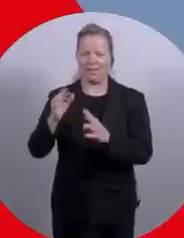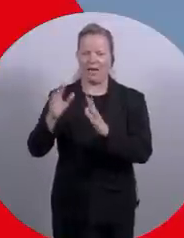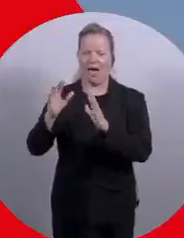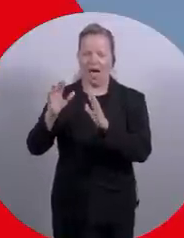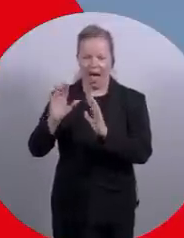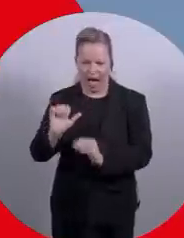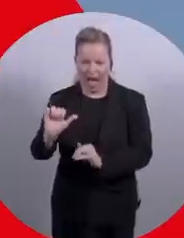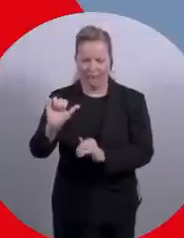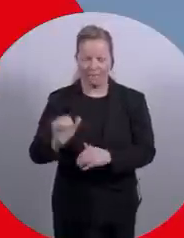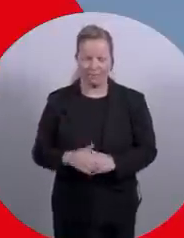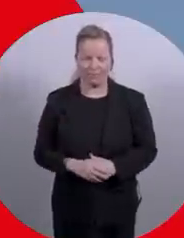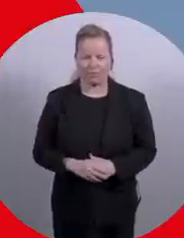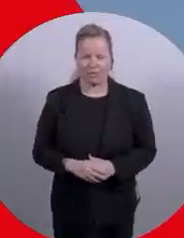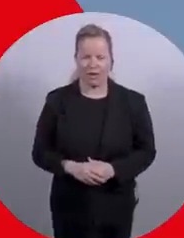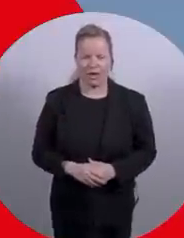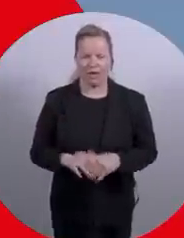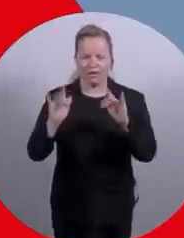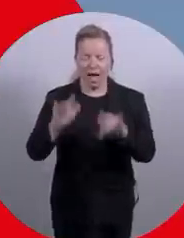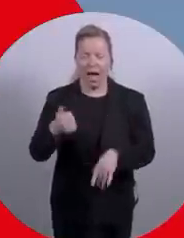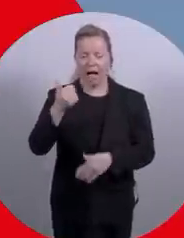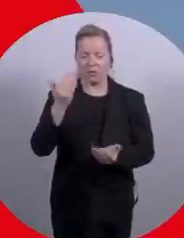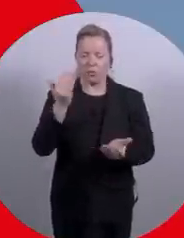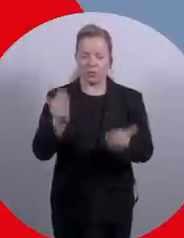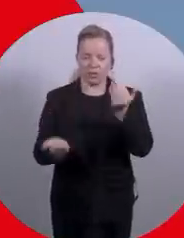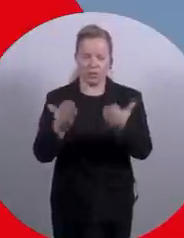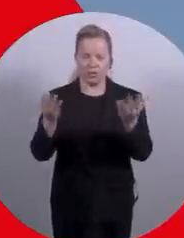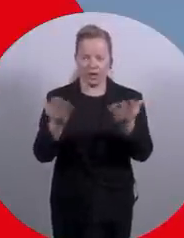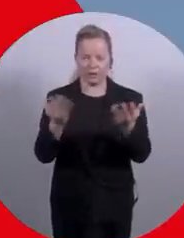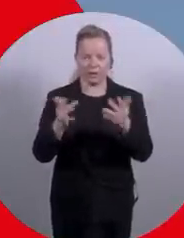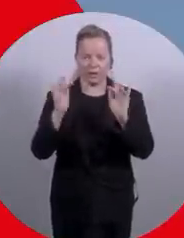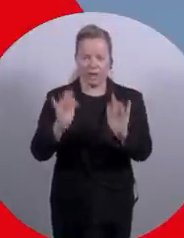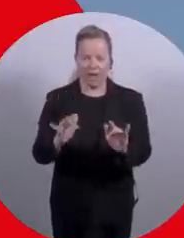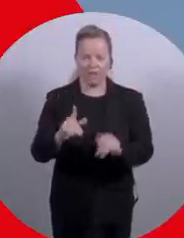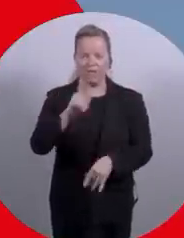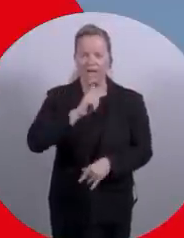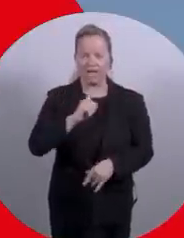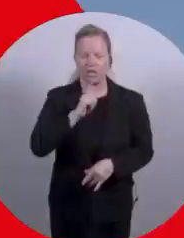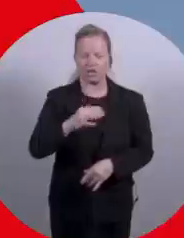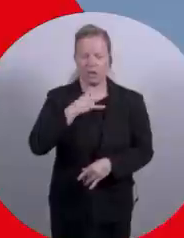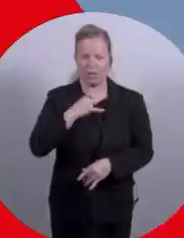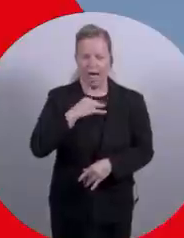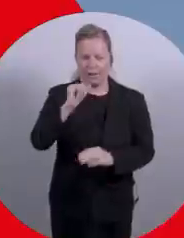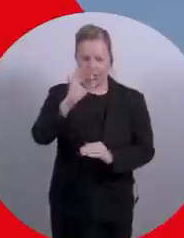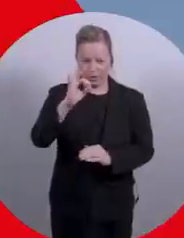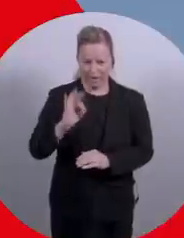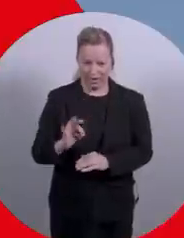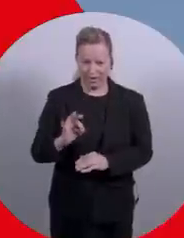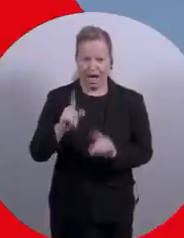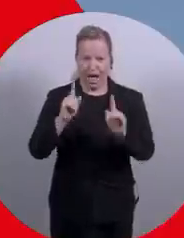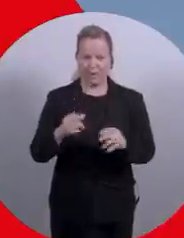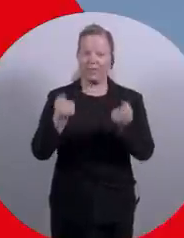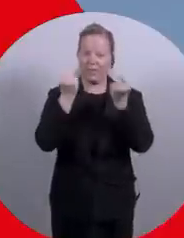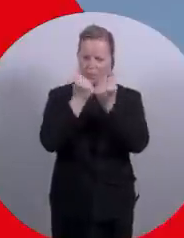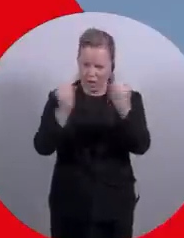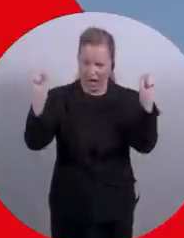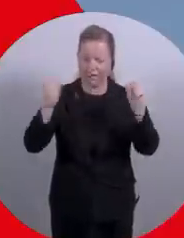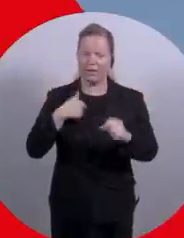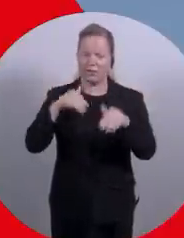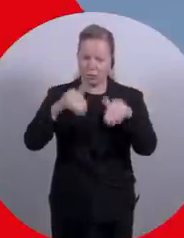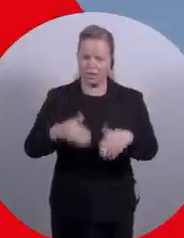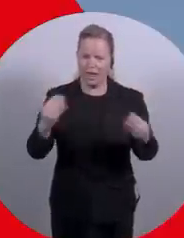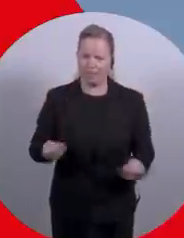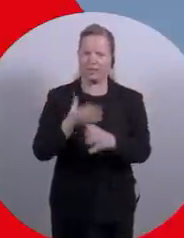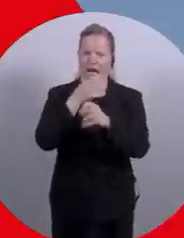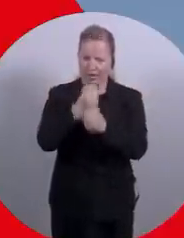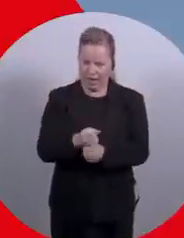und der Unterschied war wenige Stimmen in Prozent ganz ganz wenig aber als Demokrat habe ich mich an was zu halten und